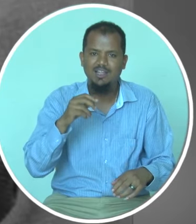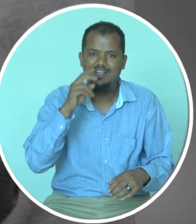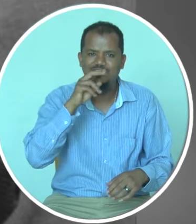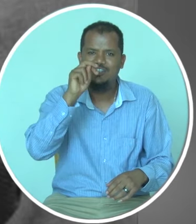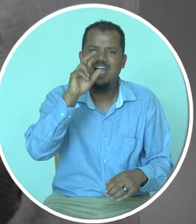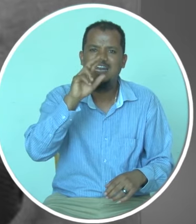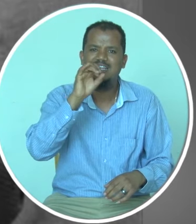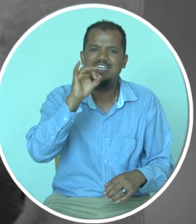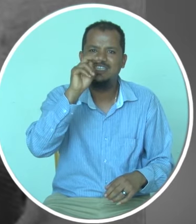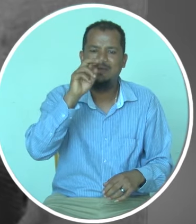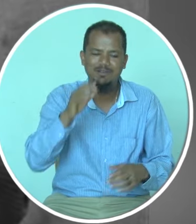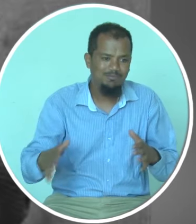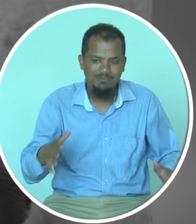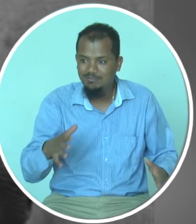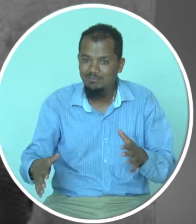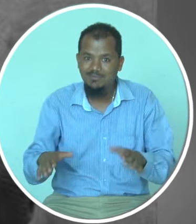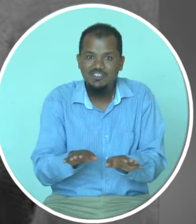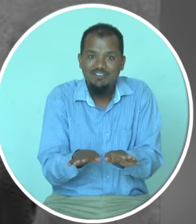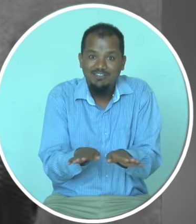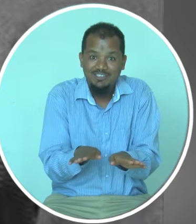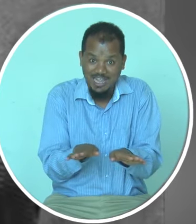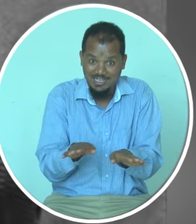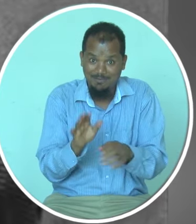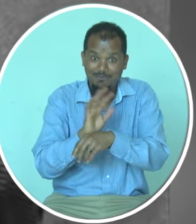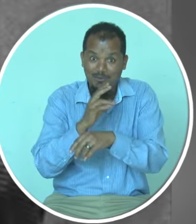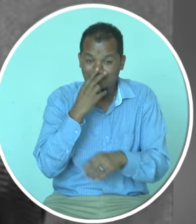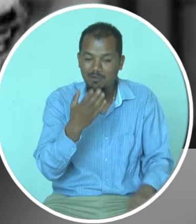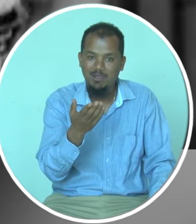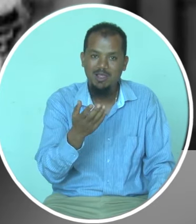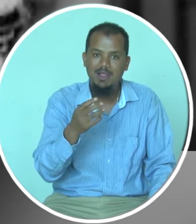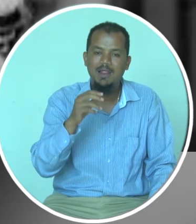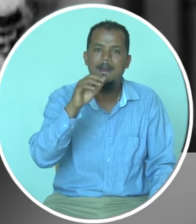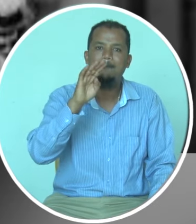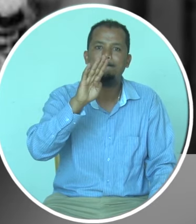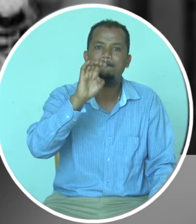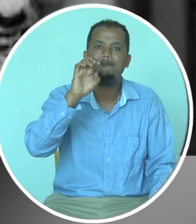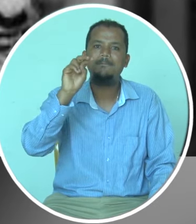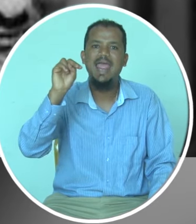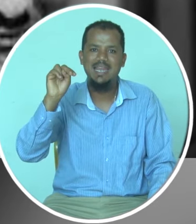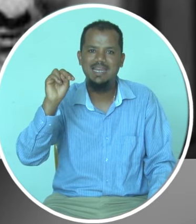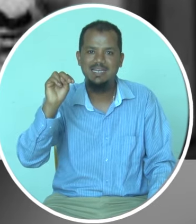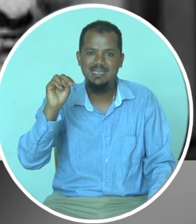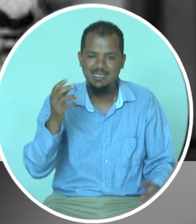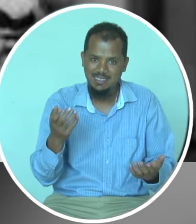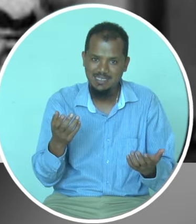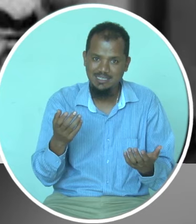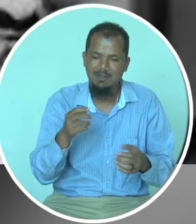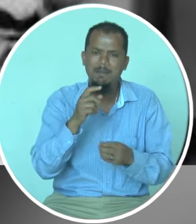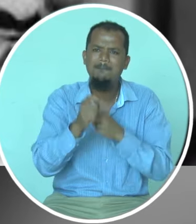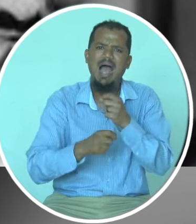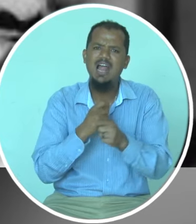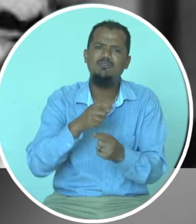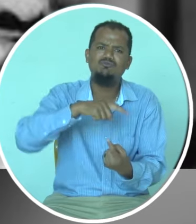ቻፕሊን በምስል በቪዲዮ ላይ የምናያቸው የነ ሚስተር ቢ እነዚህ በጣም በአለም